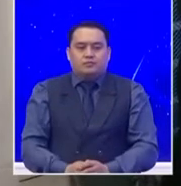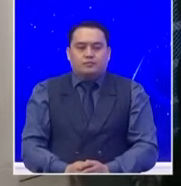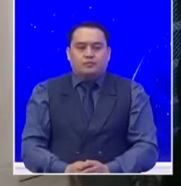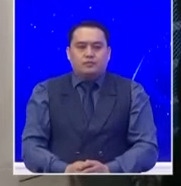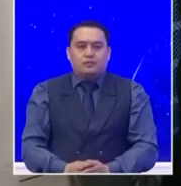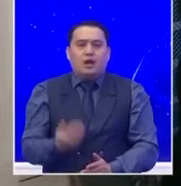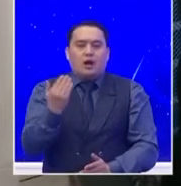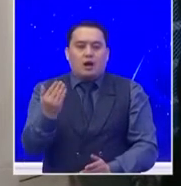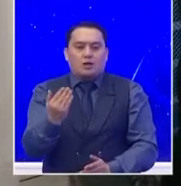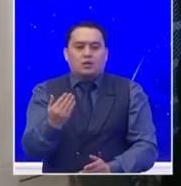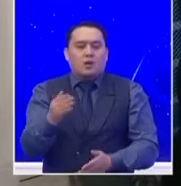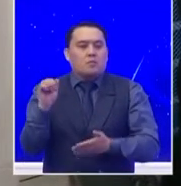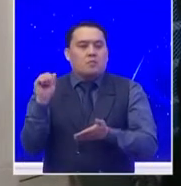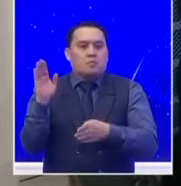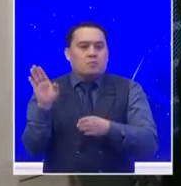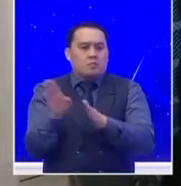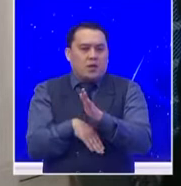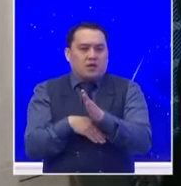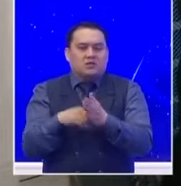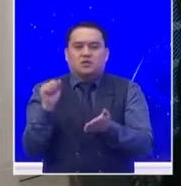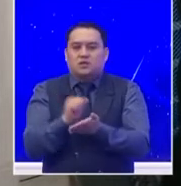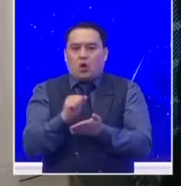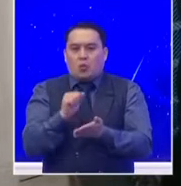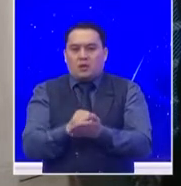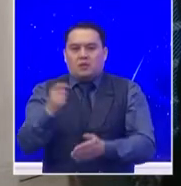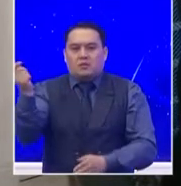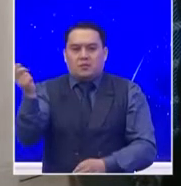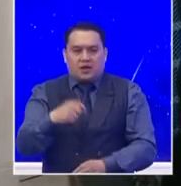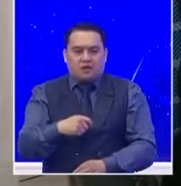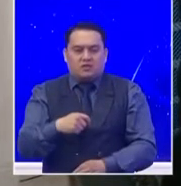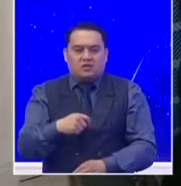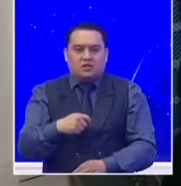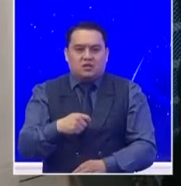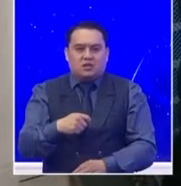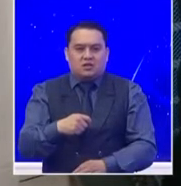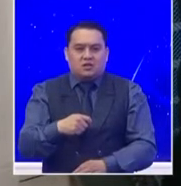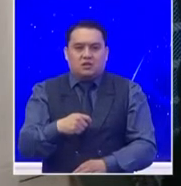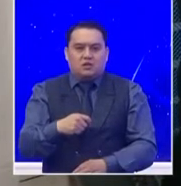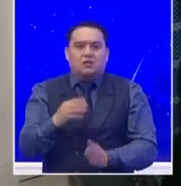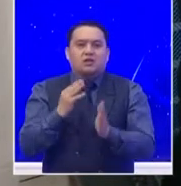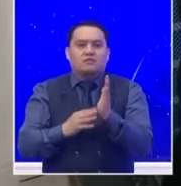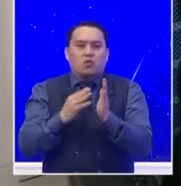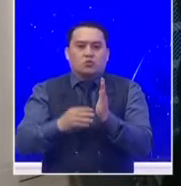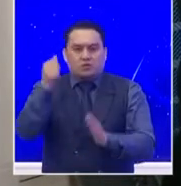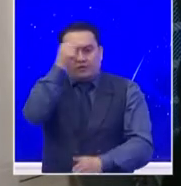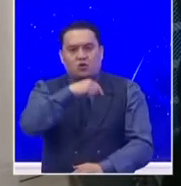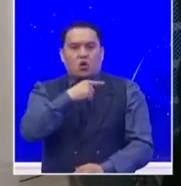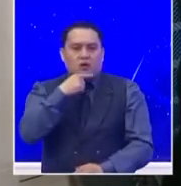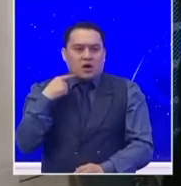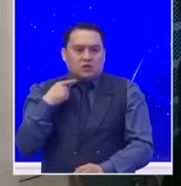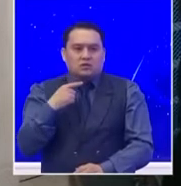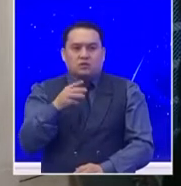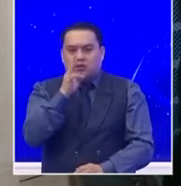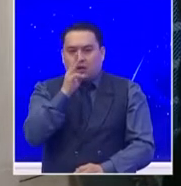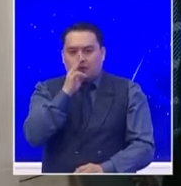нам совершенно без документов, выехавшие в то время, в 90-е годы, из России на